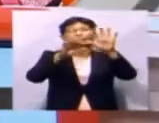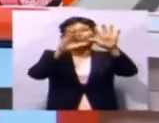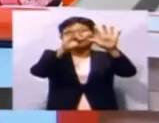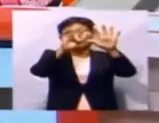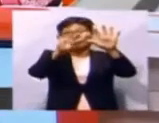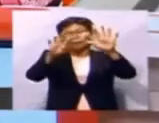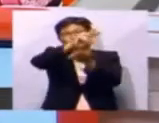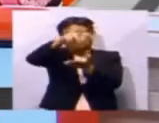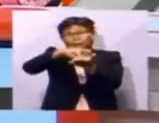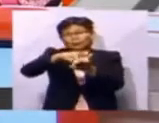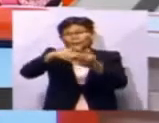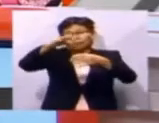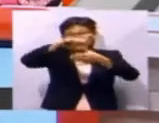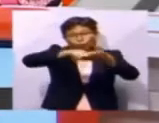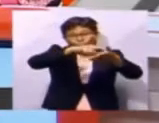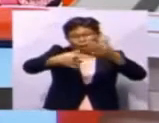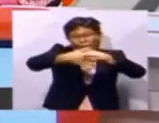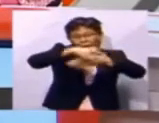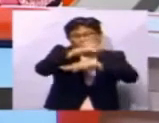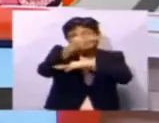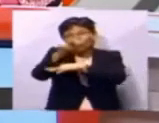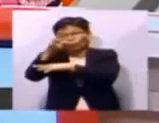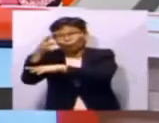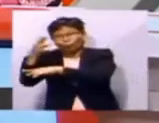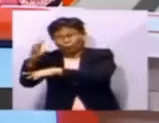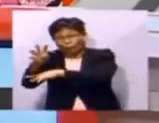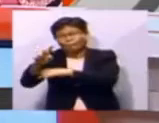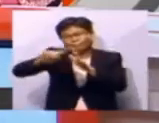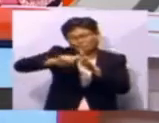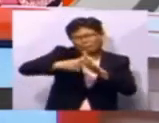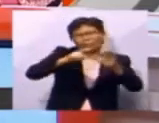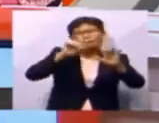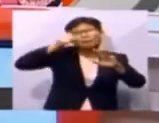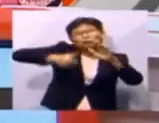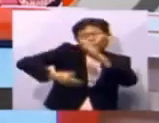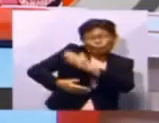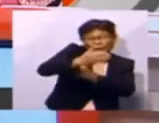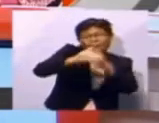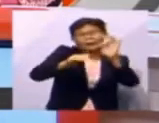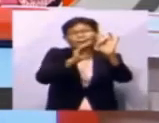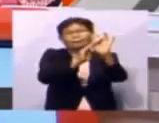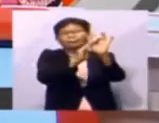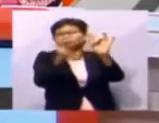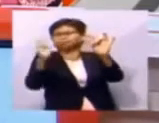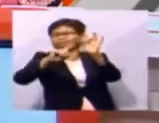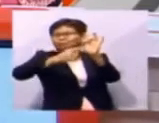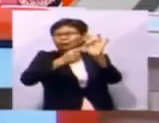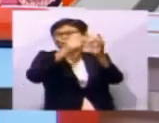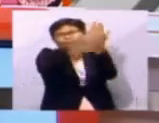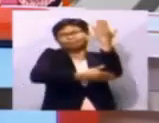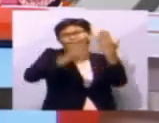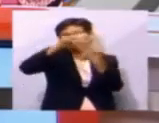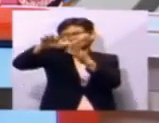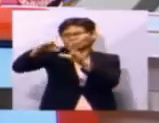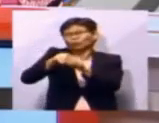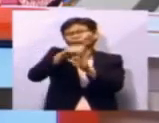586 pusat pengundian awal bagi PRU14 akan dibuka bermula 8 pagi esok di seluruh negara, melibatkan